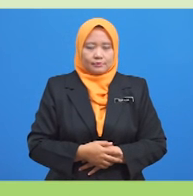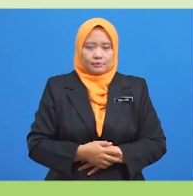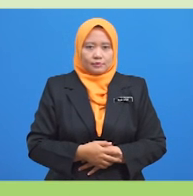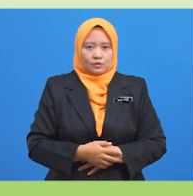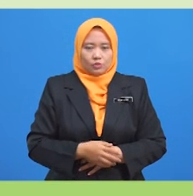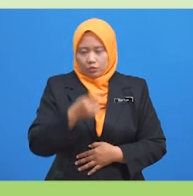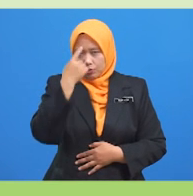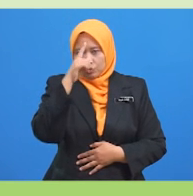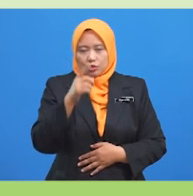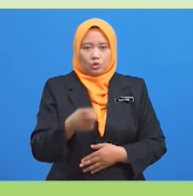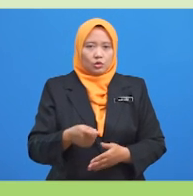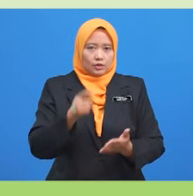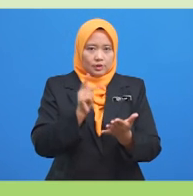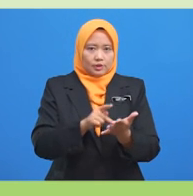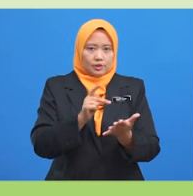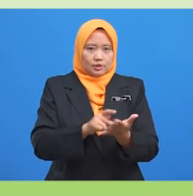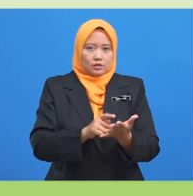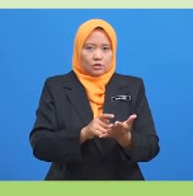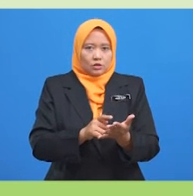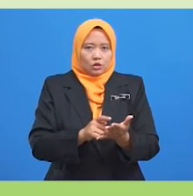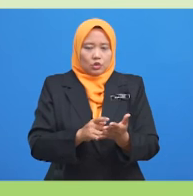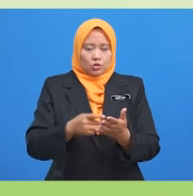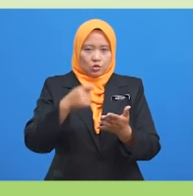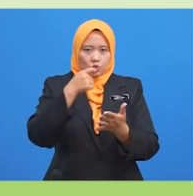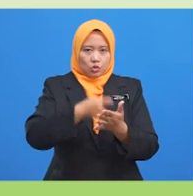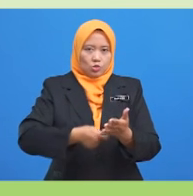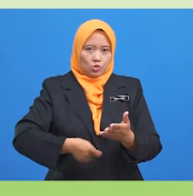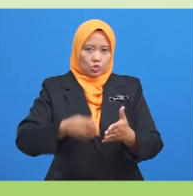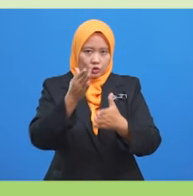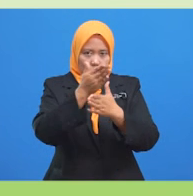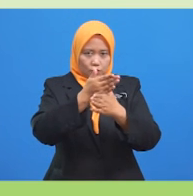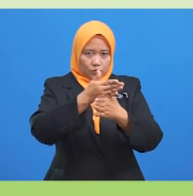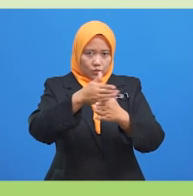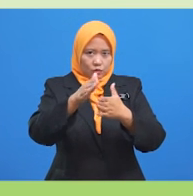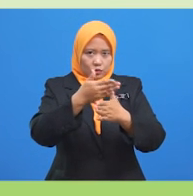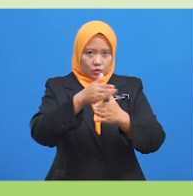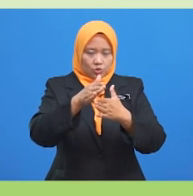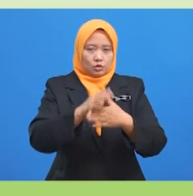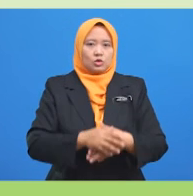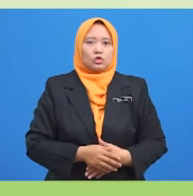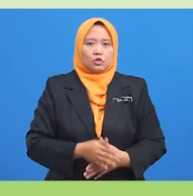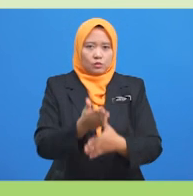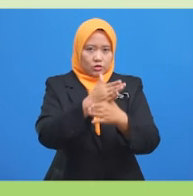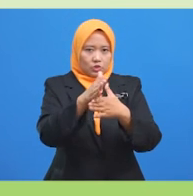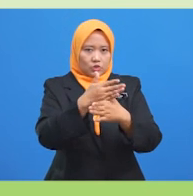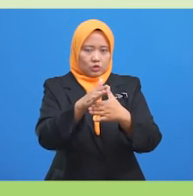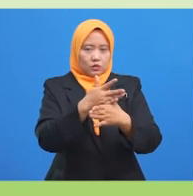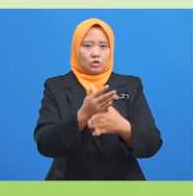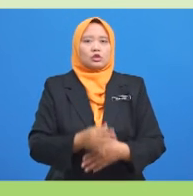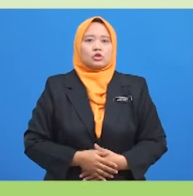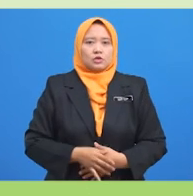RM95. Bagi menghitung kos purata, rumusnya ialah jumlah kos dibahagikan dengan jumlah